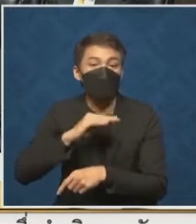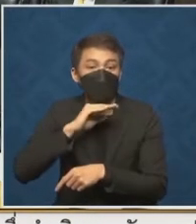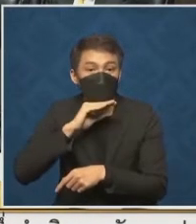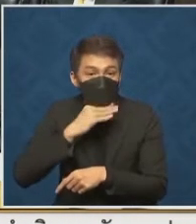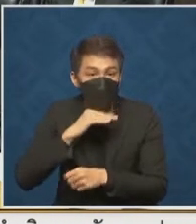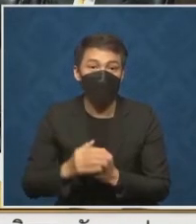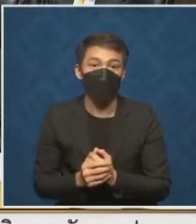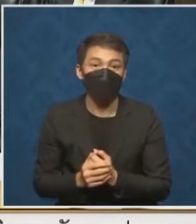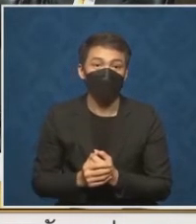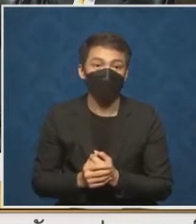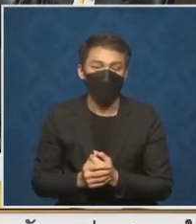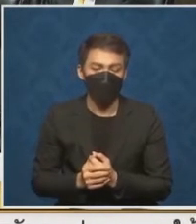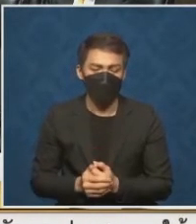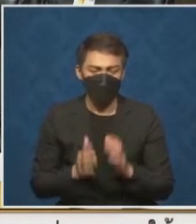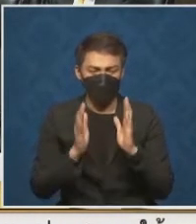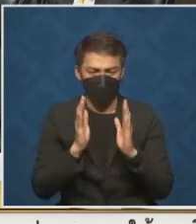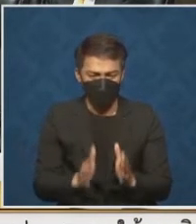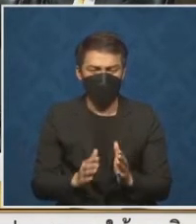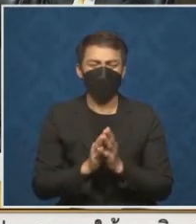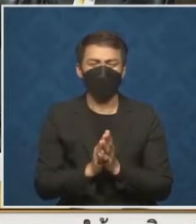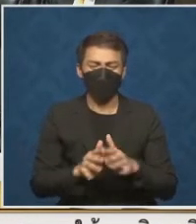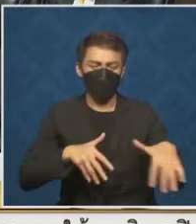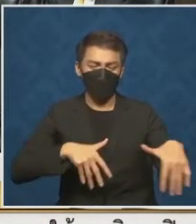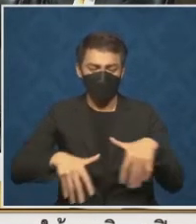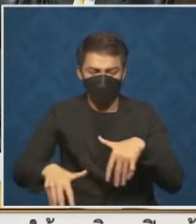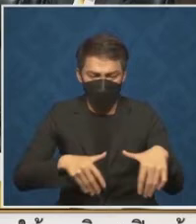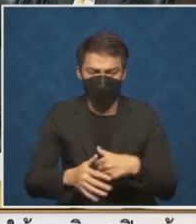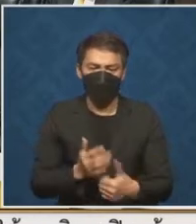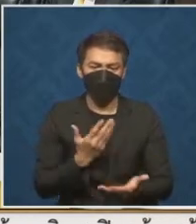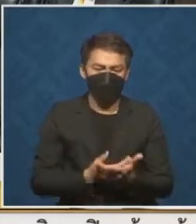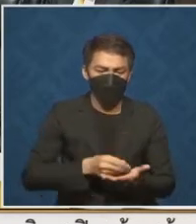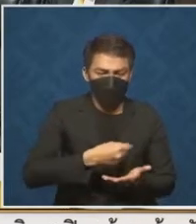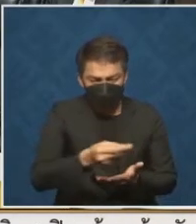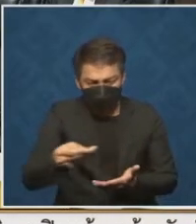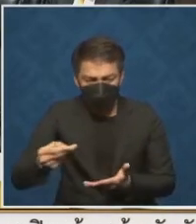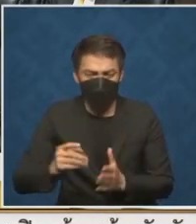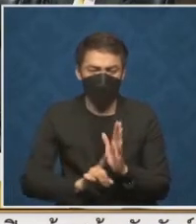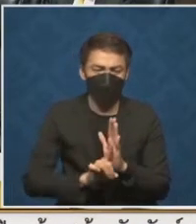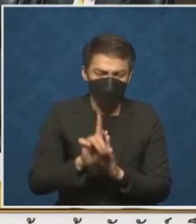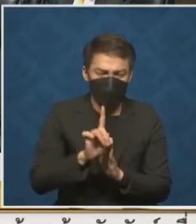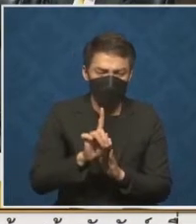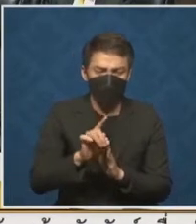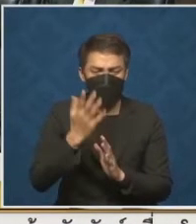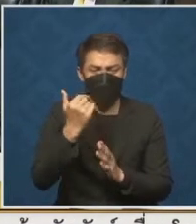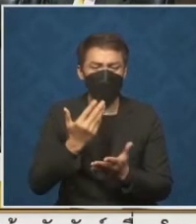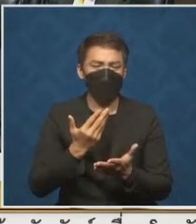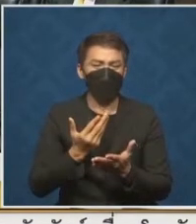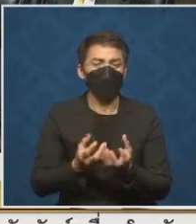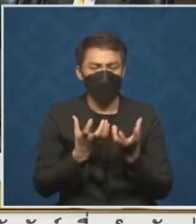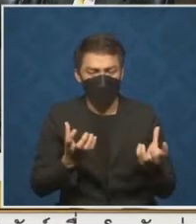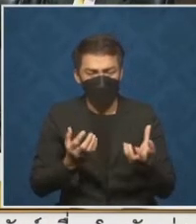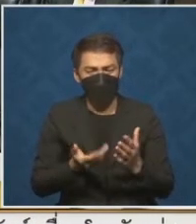ประชาชนผู้บริโภคที่ต้องรับภาระค่าครองชีพที่สูงขึ้นจากการปรับขึ้นราคาสินค้า